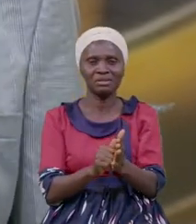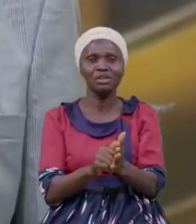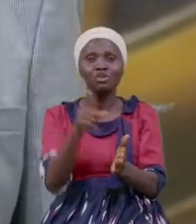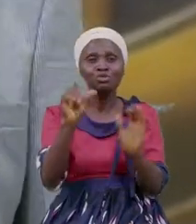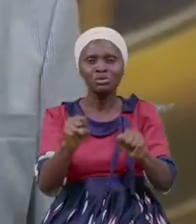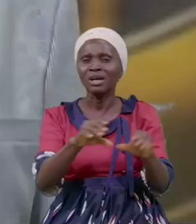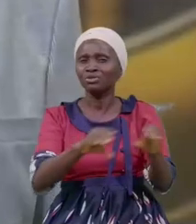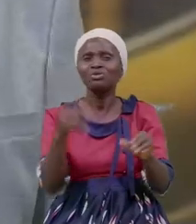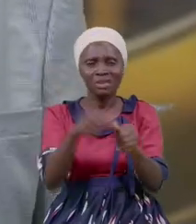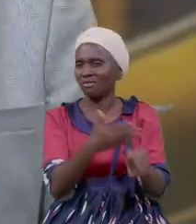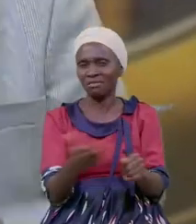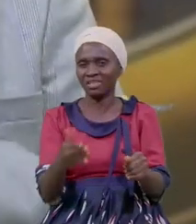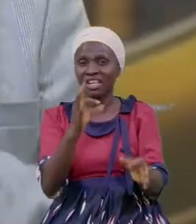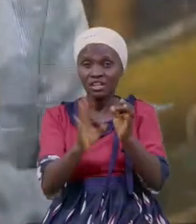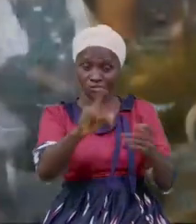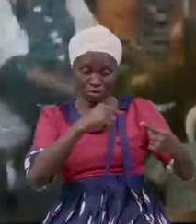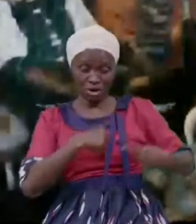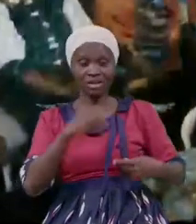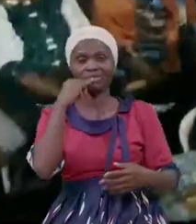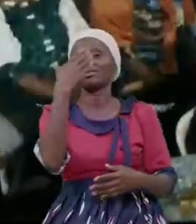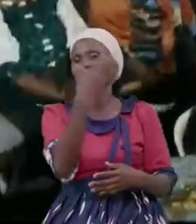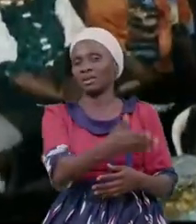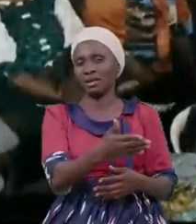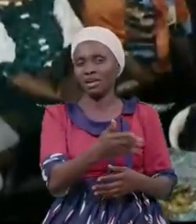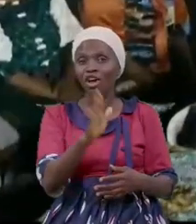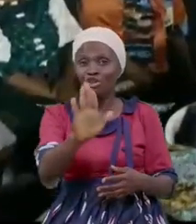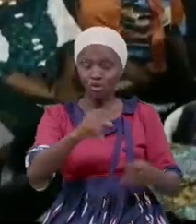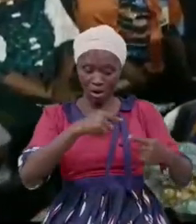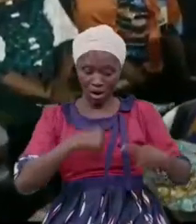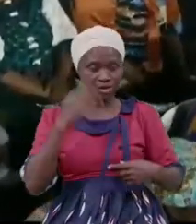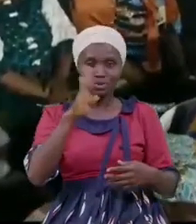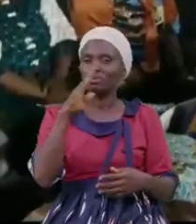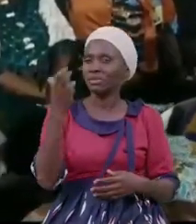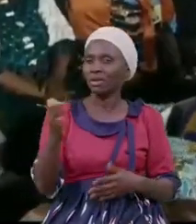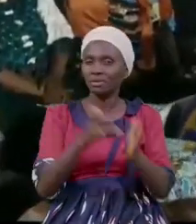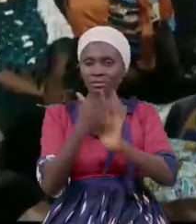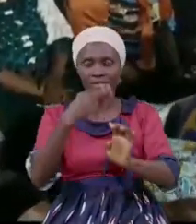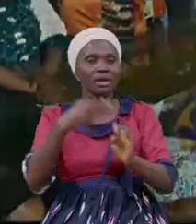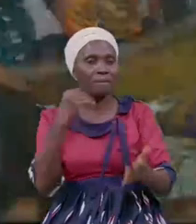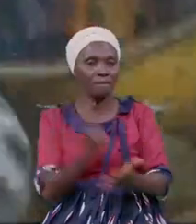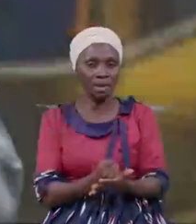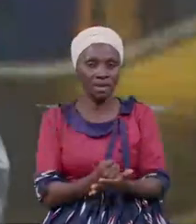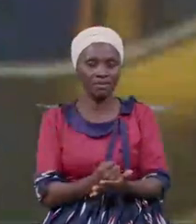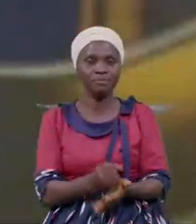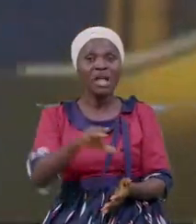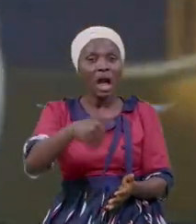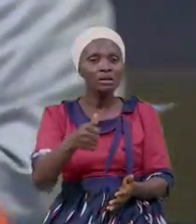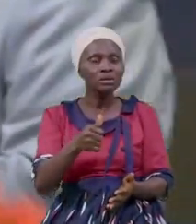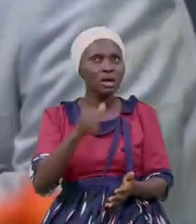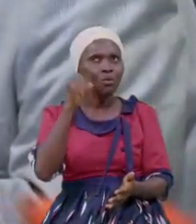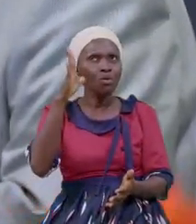là ton cœur sera dedans une autre femme don j'ai lu